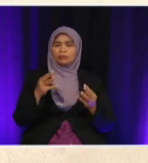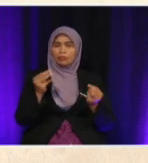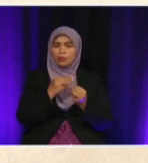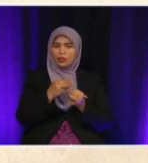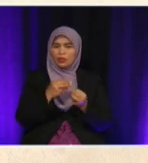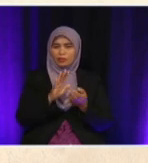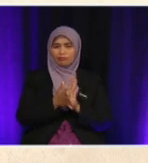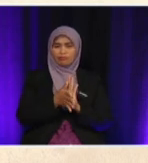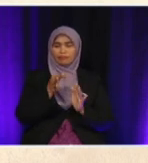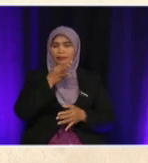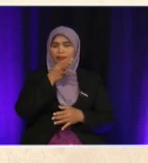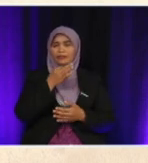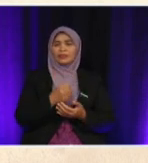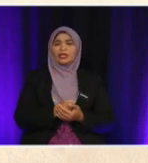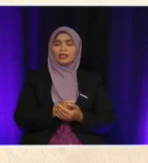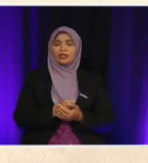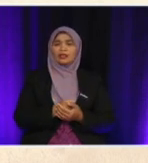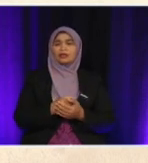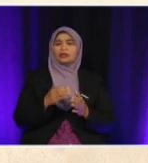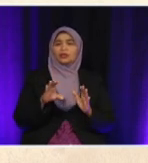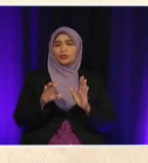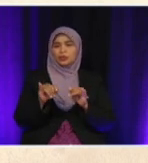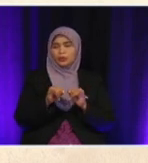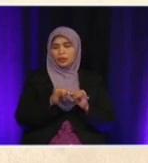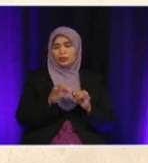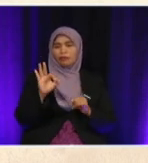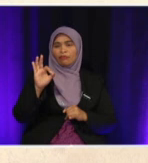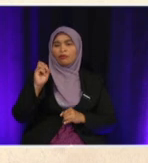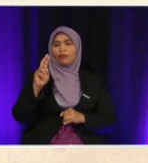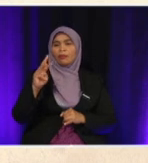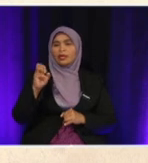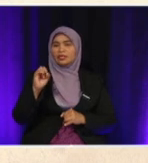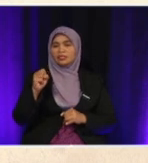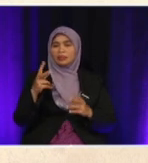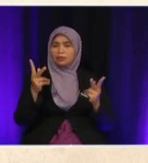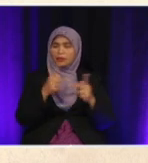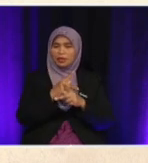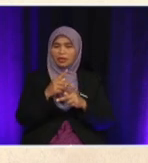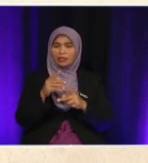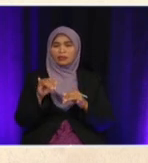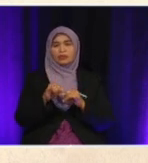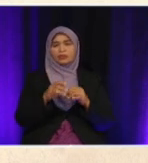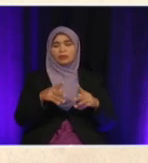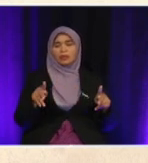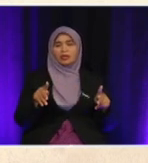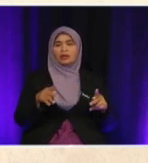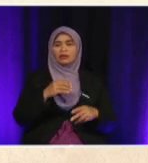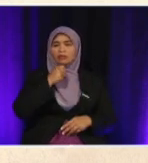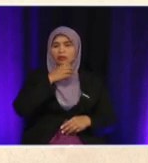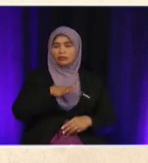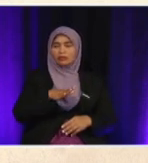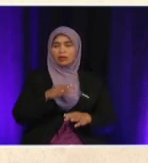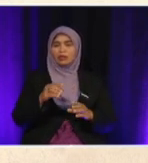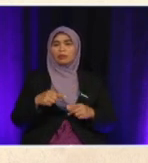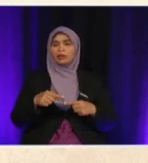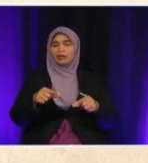ataupun formal-formasi peperangan itu rasulullah berbagai kan seterusnya Rasulullah juga bergerak secara rahasia dan pantas sehingga